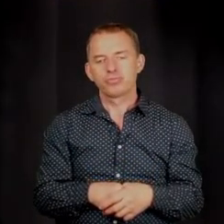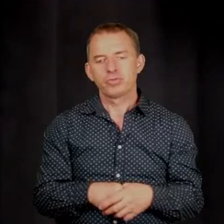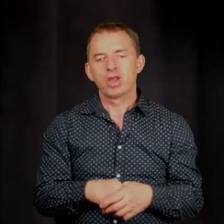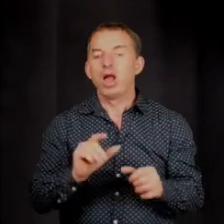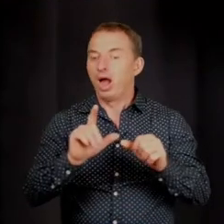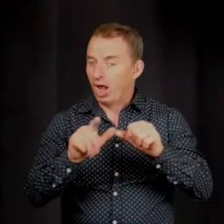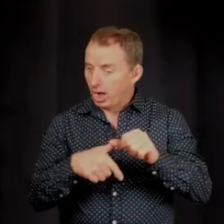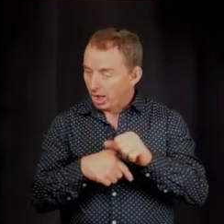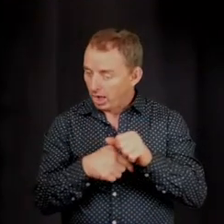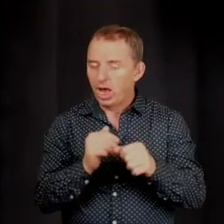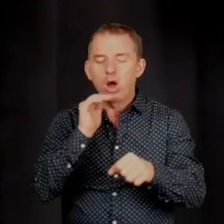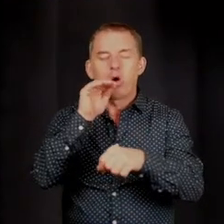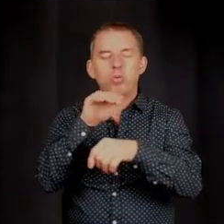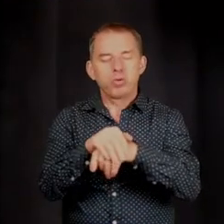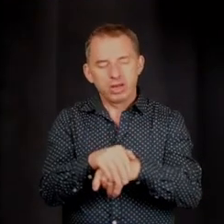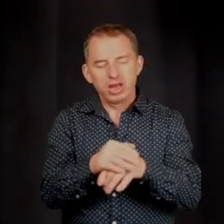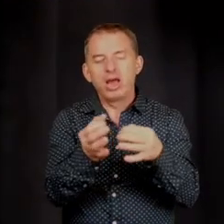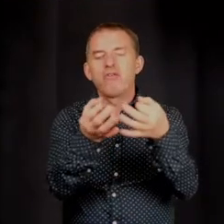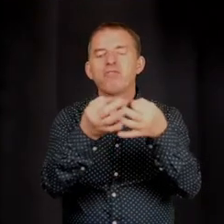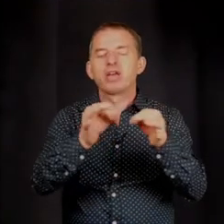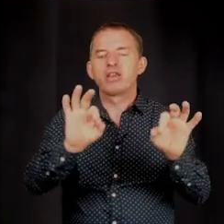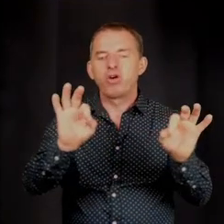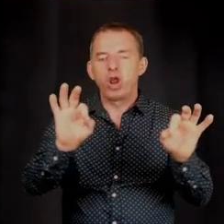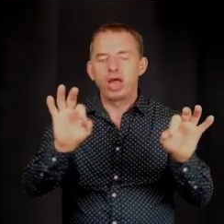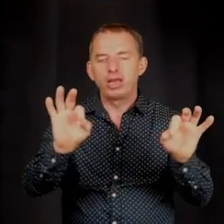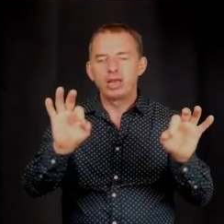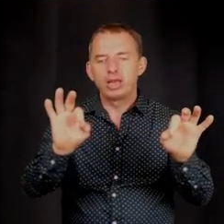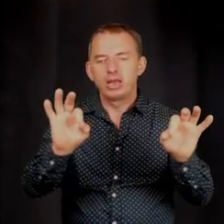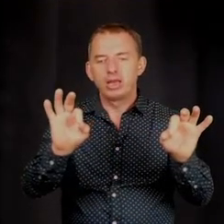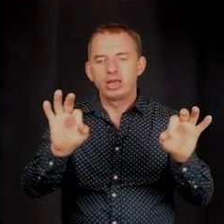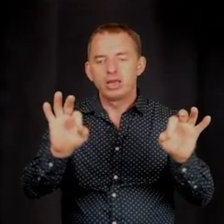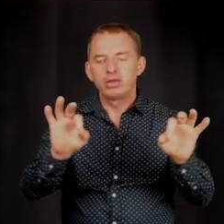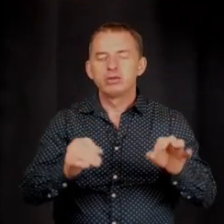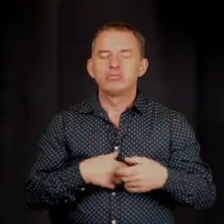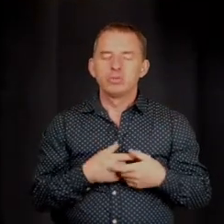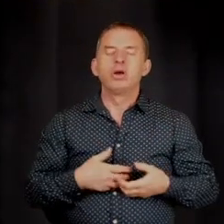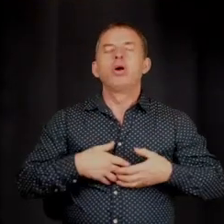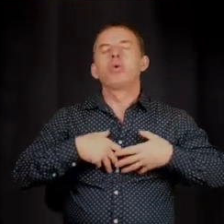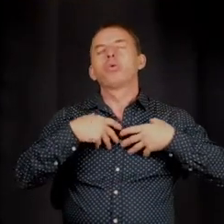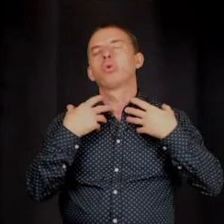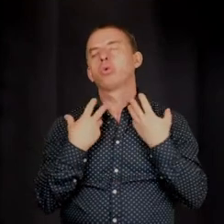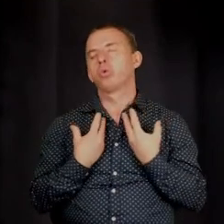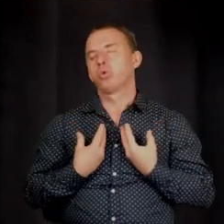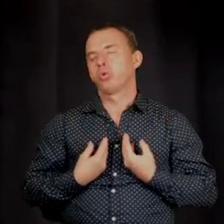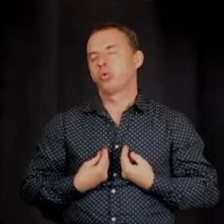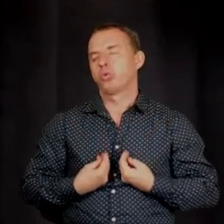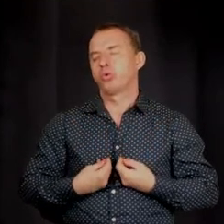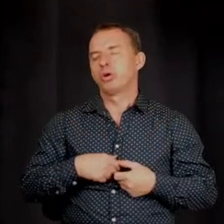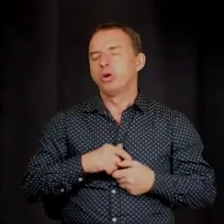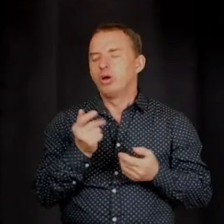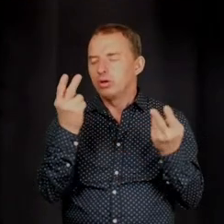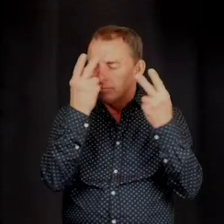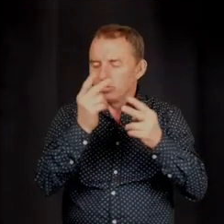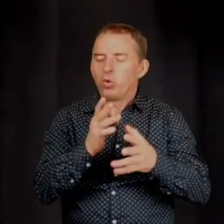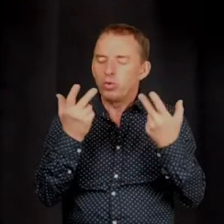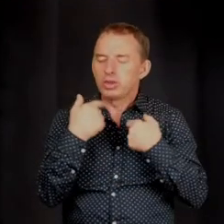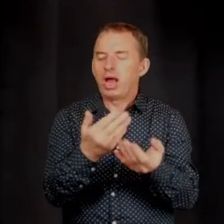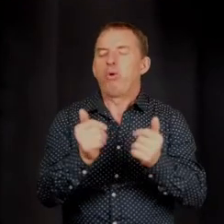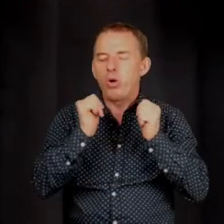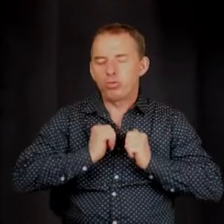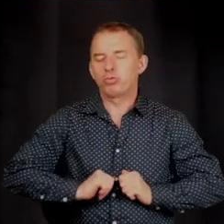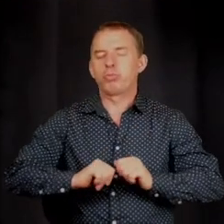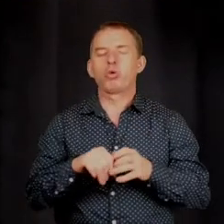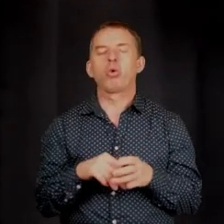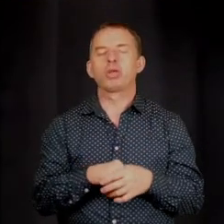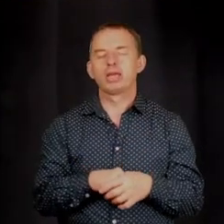Ale obietnica wyzwolenia rozradowała ich serca. Someday the shout will go forth. He